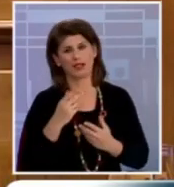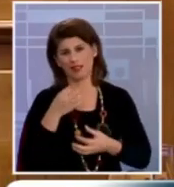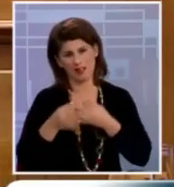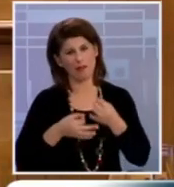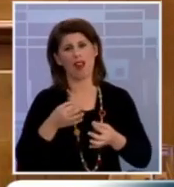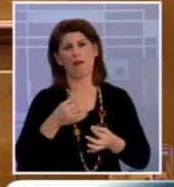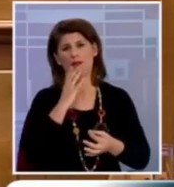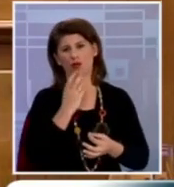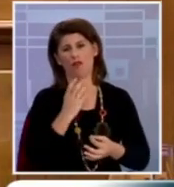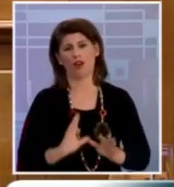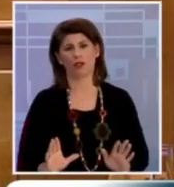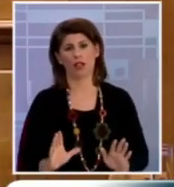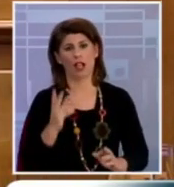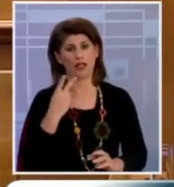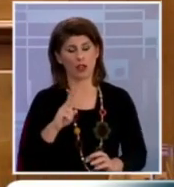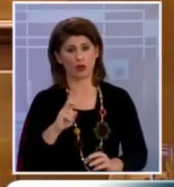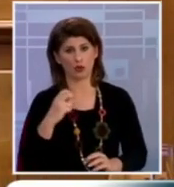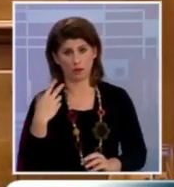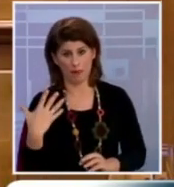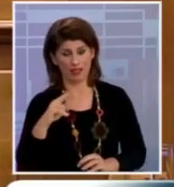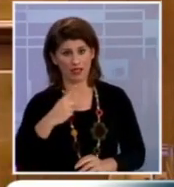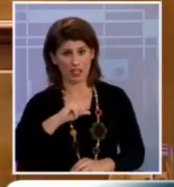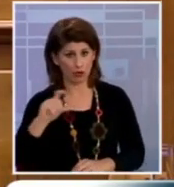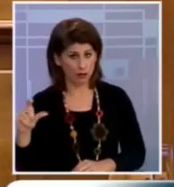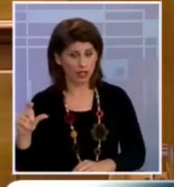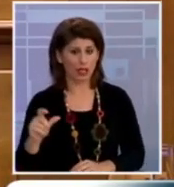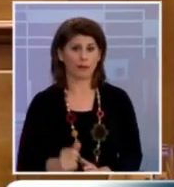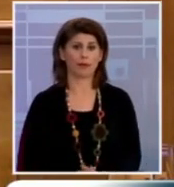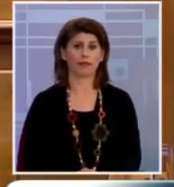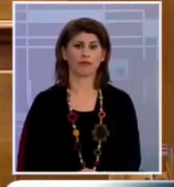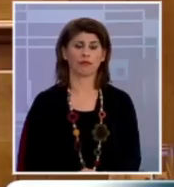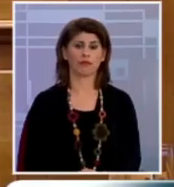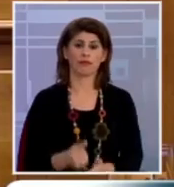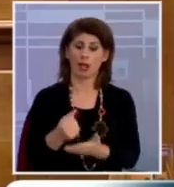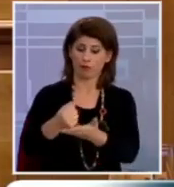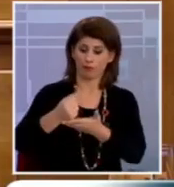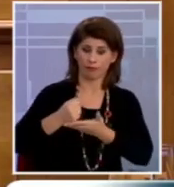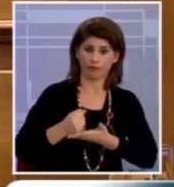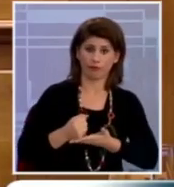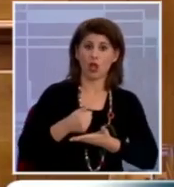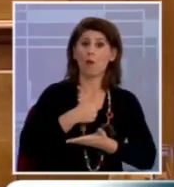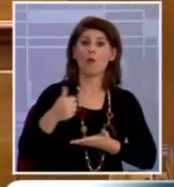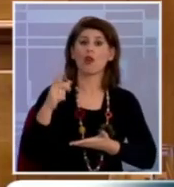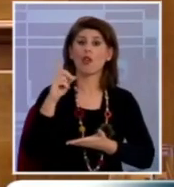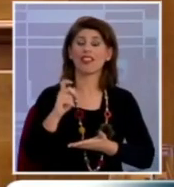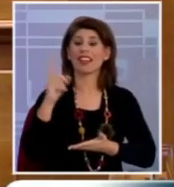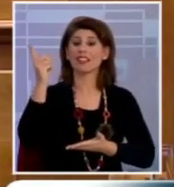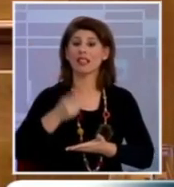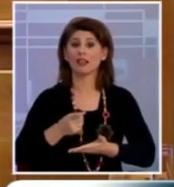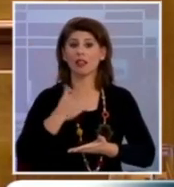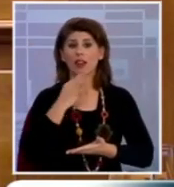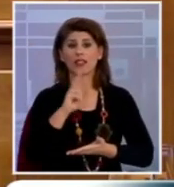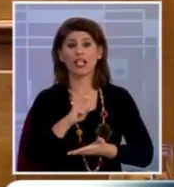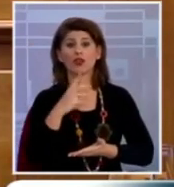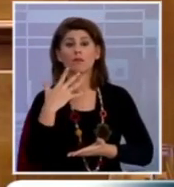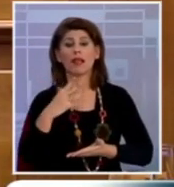σοβαρότητα. Τα 225 δισεκατομμύρια εδόθησαν και μόνο το 10% από αυτά, δηλαδή τα